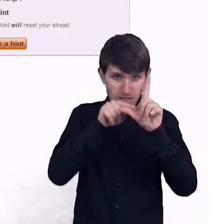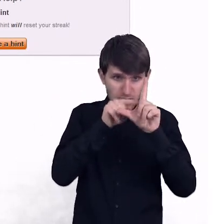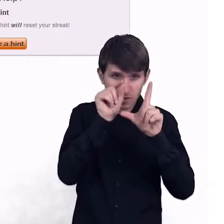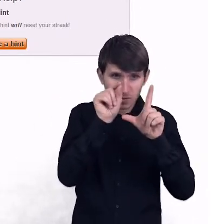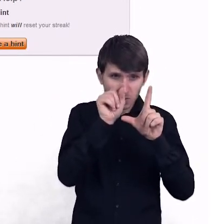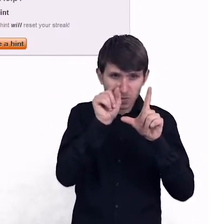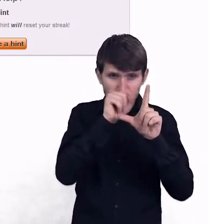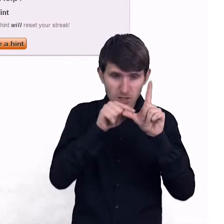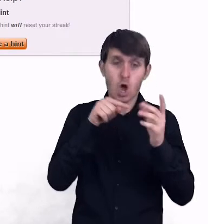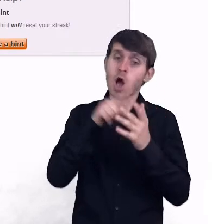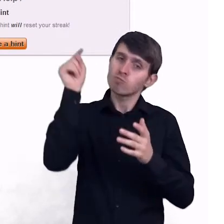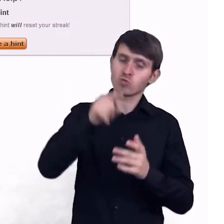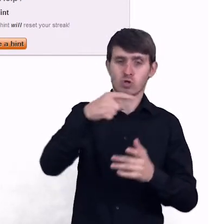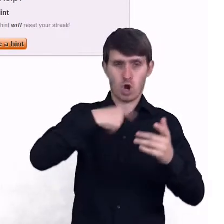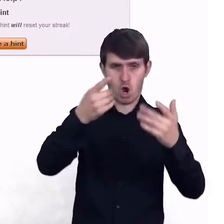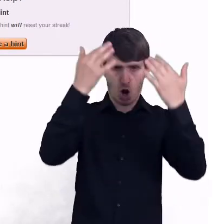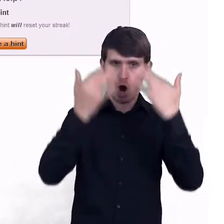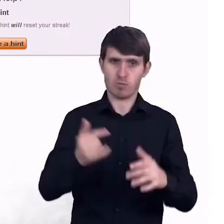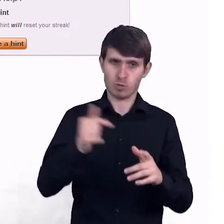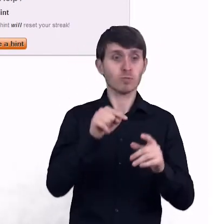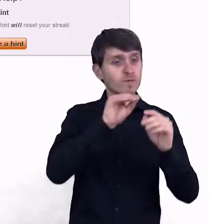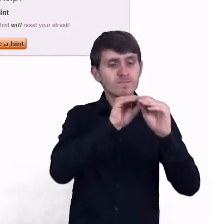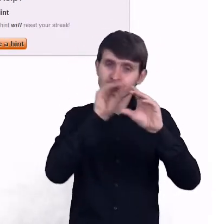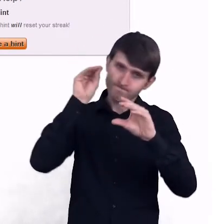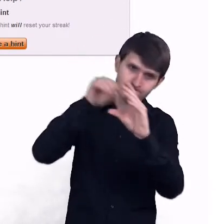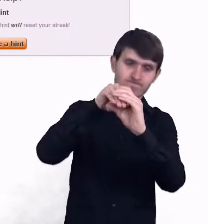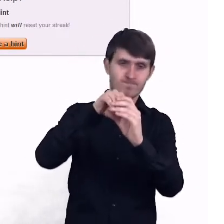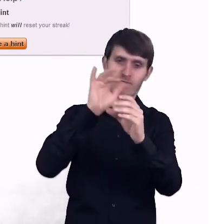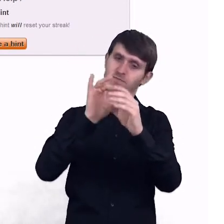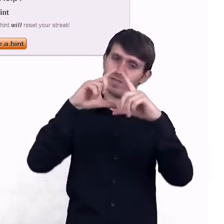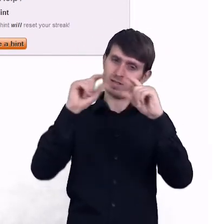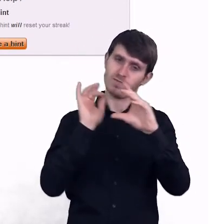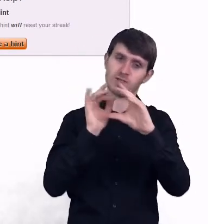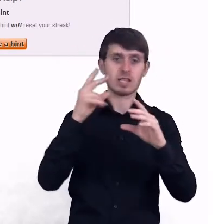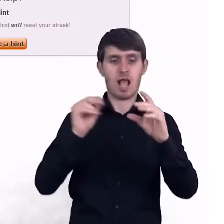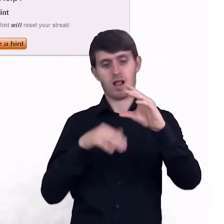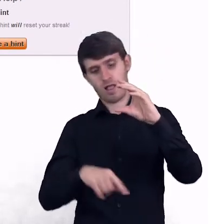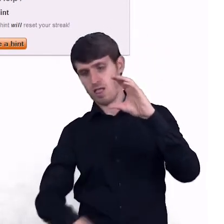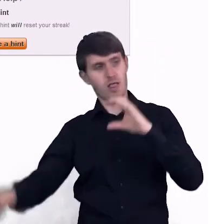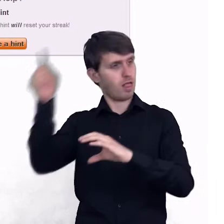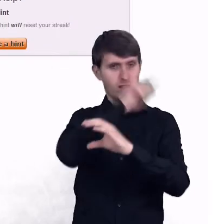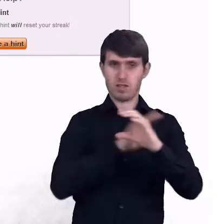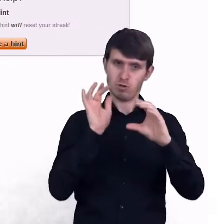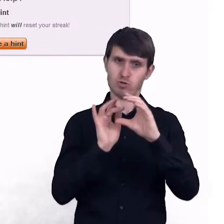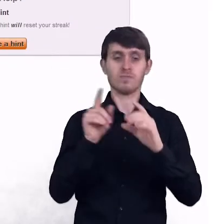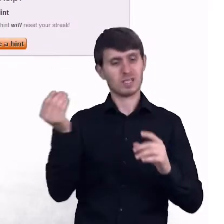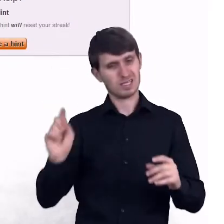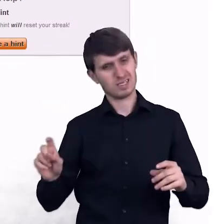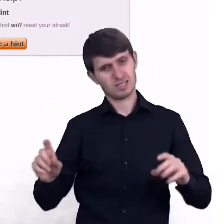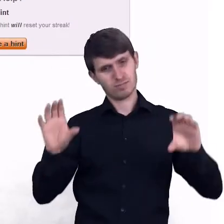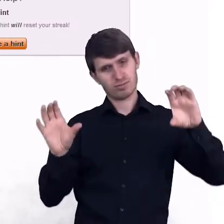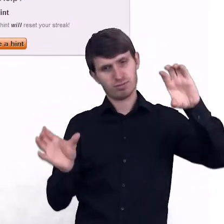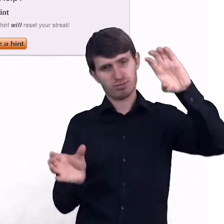w zadaniu ten mały lub wskazuje Który kąt mamy zmierzyć i to on powinien być wewnątrz skali